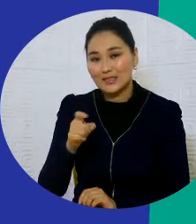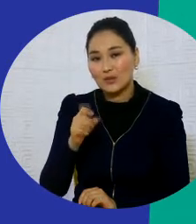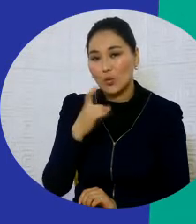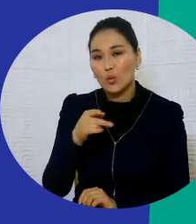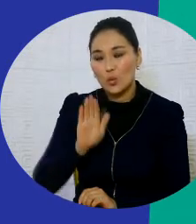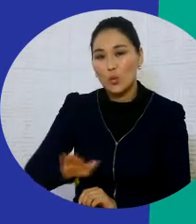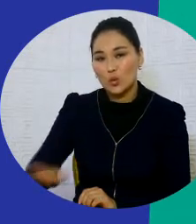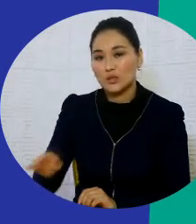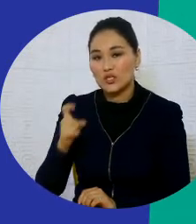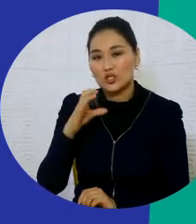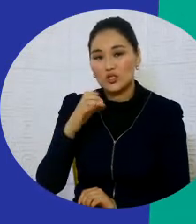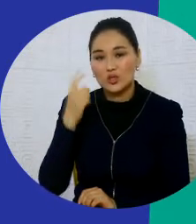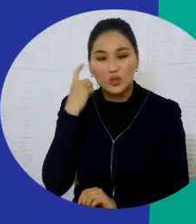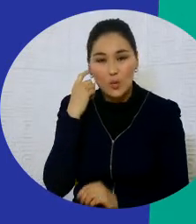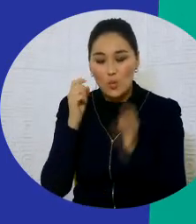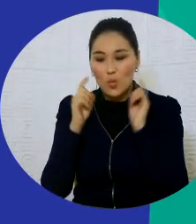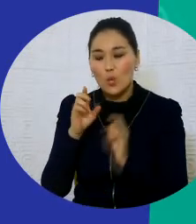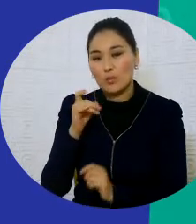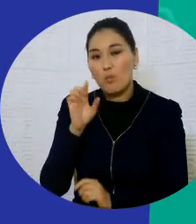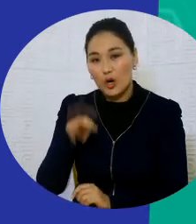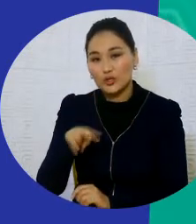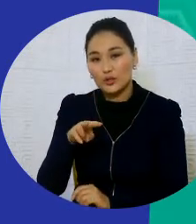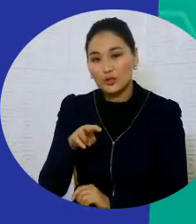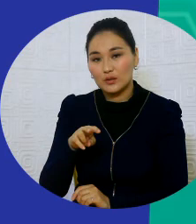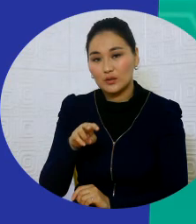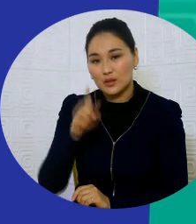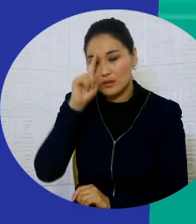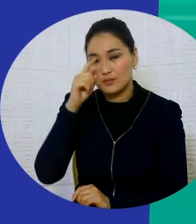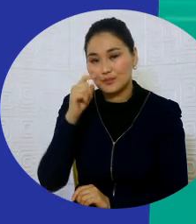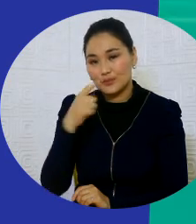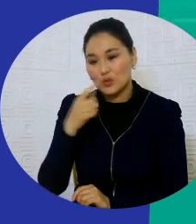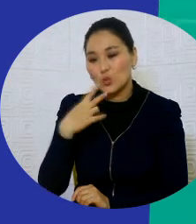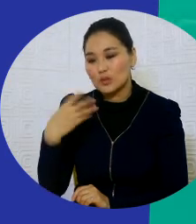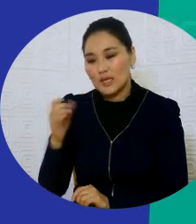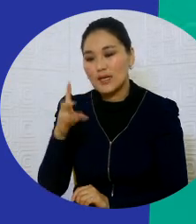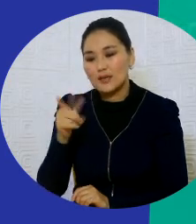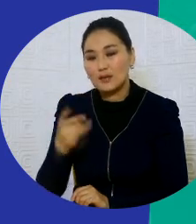Хүүхдийг сонсгол бууралтаас сэргийлэхин тулд дээрх зөвлөмжийг одооноос эхлэн хэрэгжүүлээрэй.